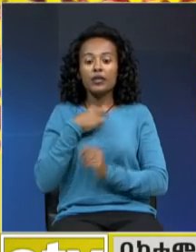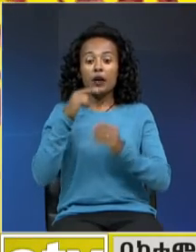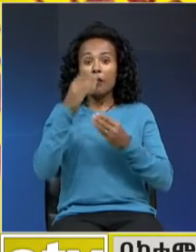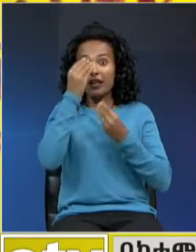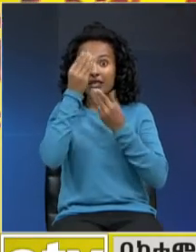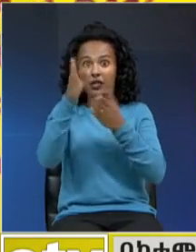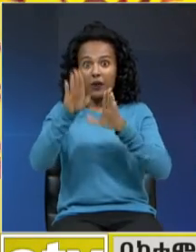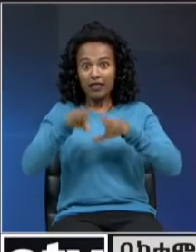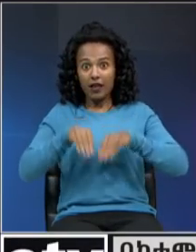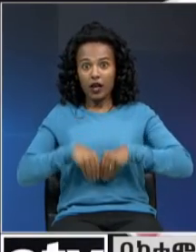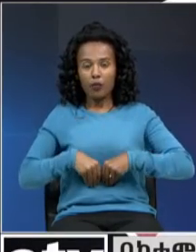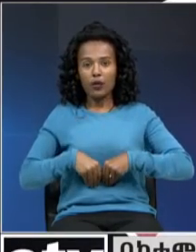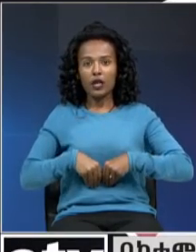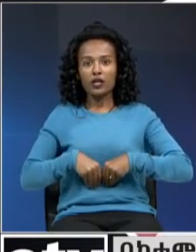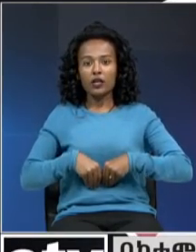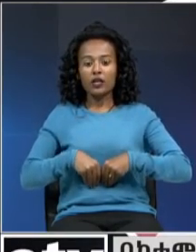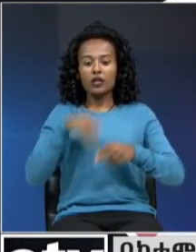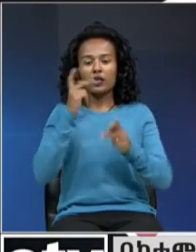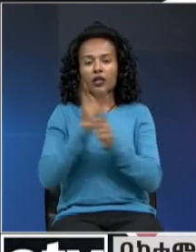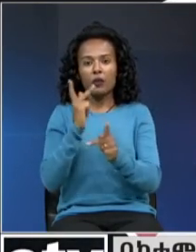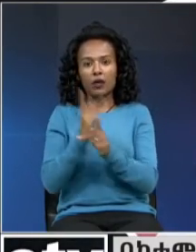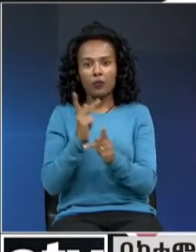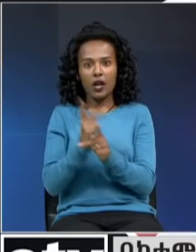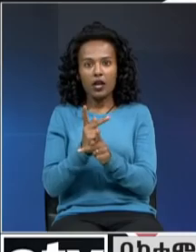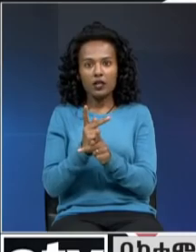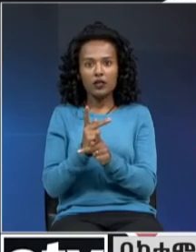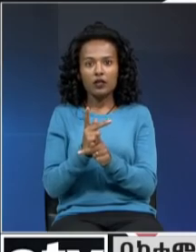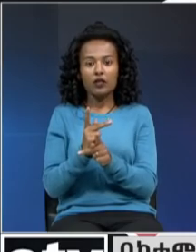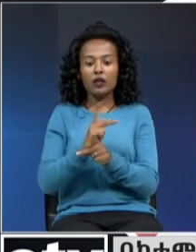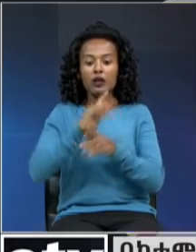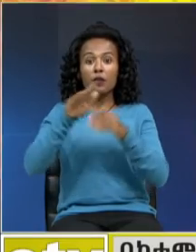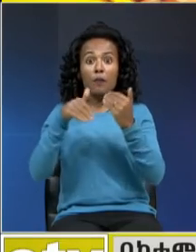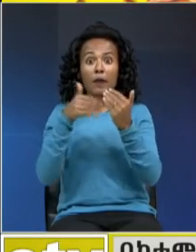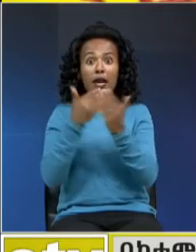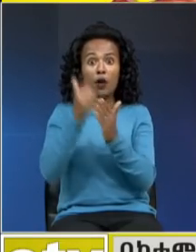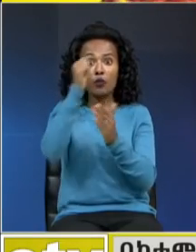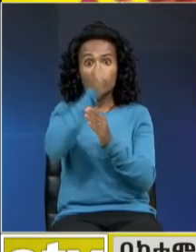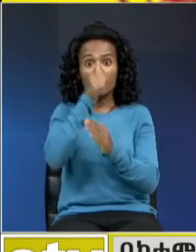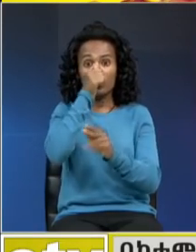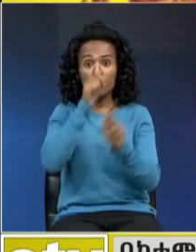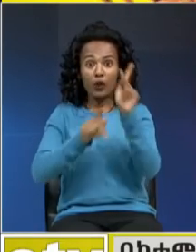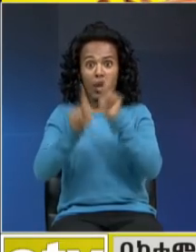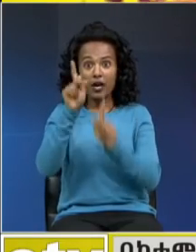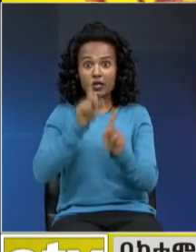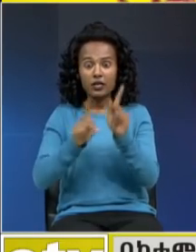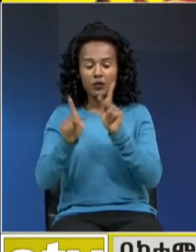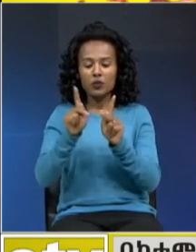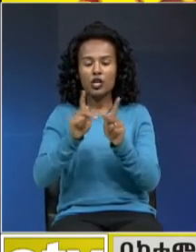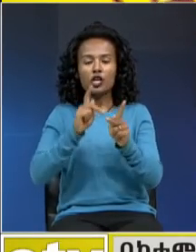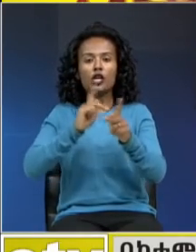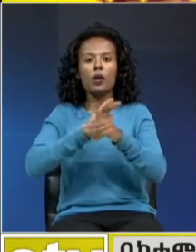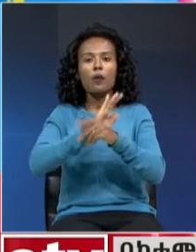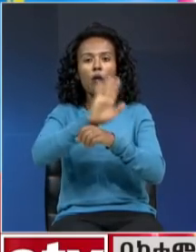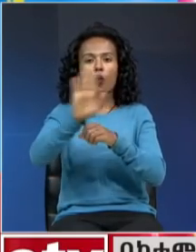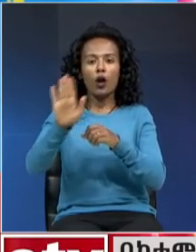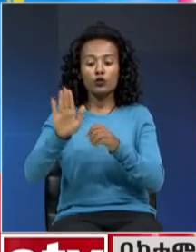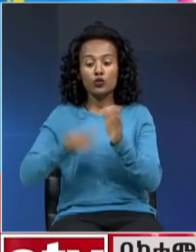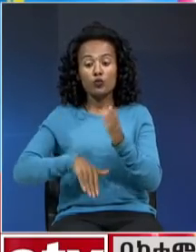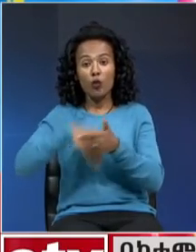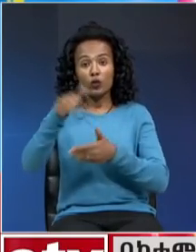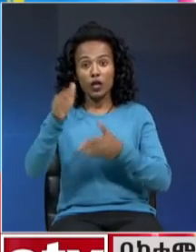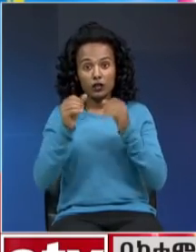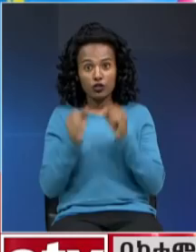ማሳሰቢያ ተቀብለን መተግበር ይጠበቅብናል። መላው የኢትዮጵያ ህዝብ የበኩላችሁን መወጣት